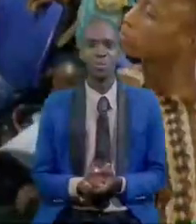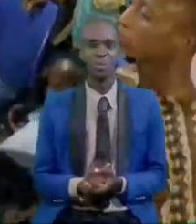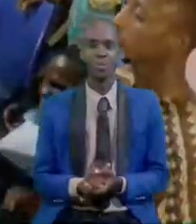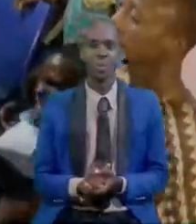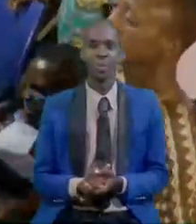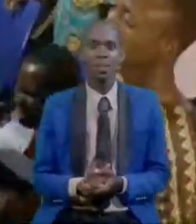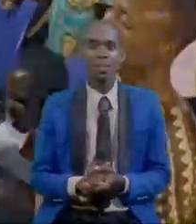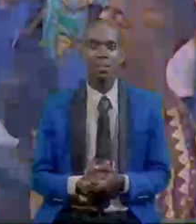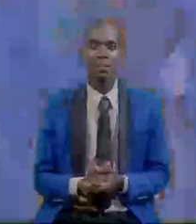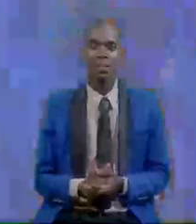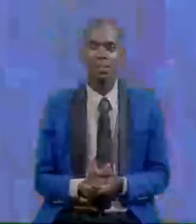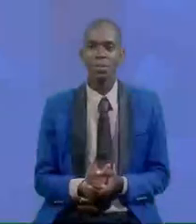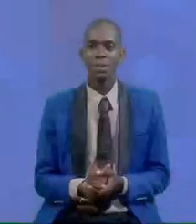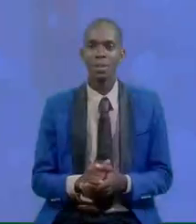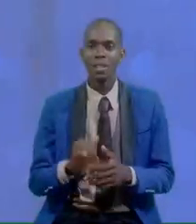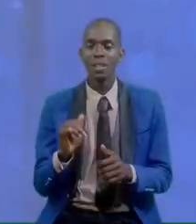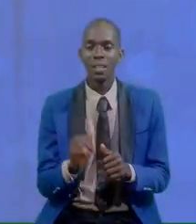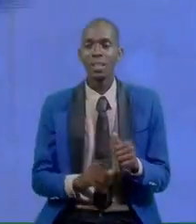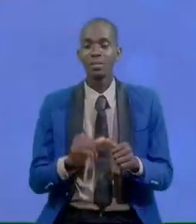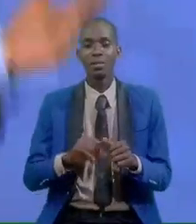toute chaîne,